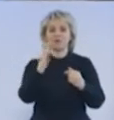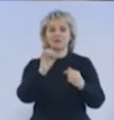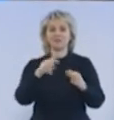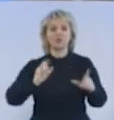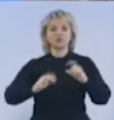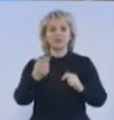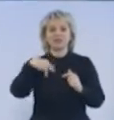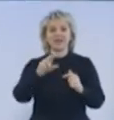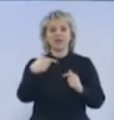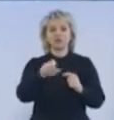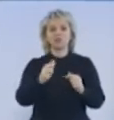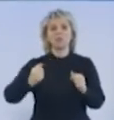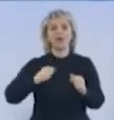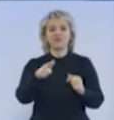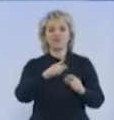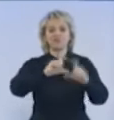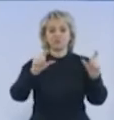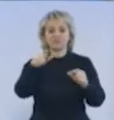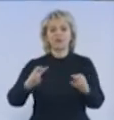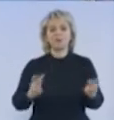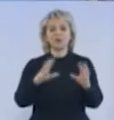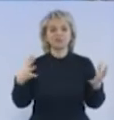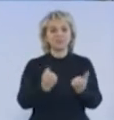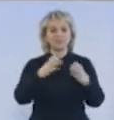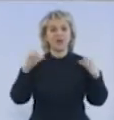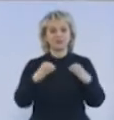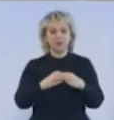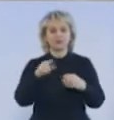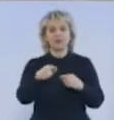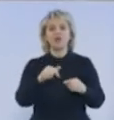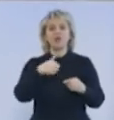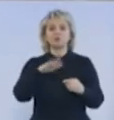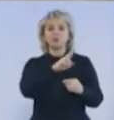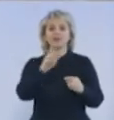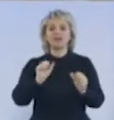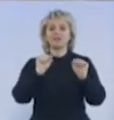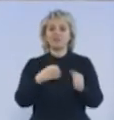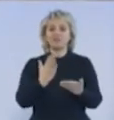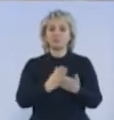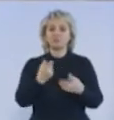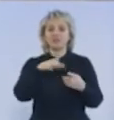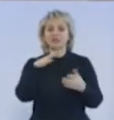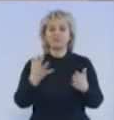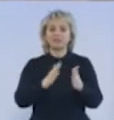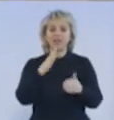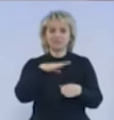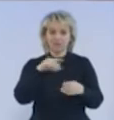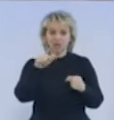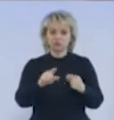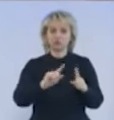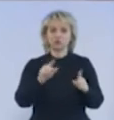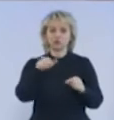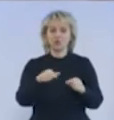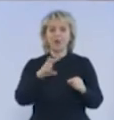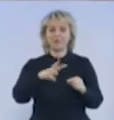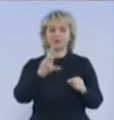Студент ДГТУ, еще и боец вузовского пожарно-спасательного отряда. Кто не может по каким-то возможностям или у кого времени недостаточно, чтобы в